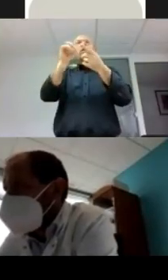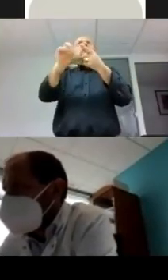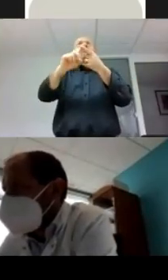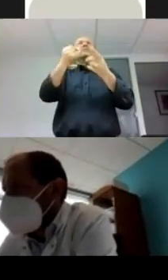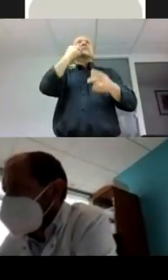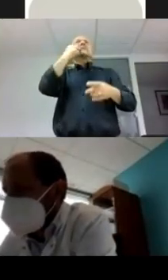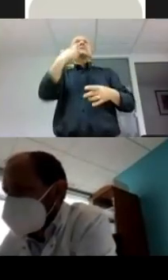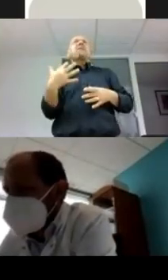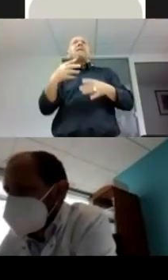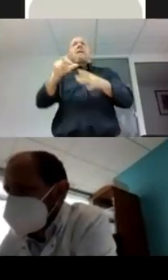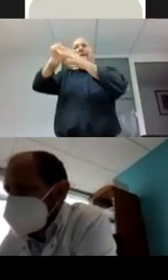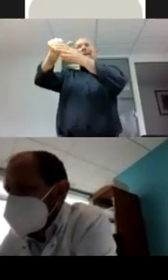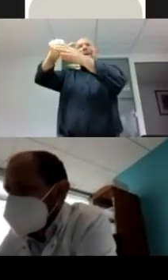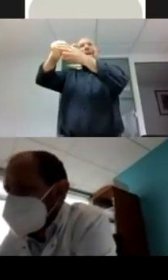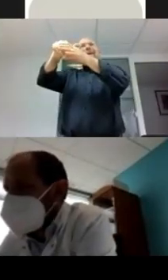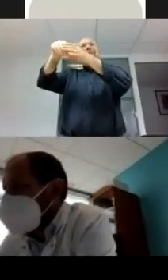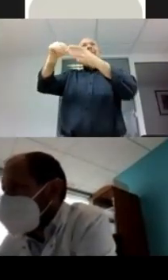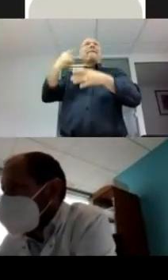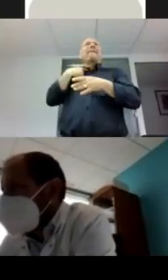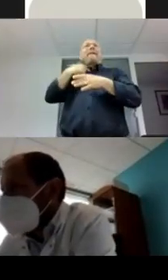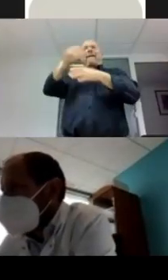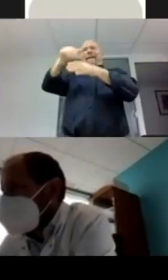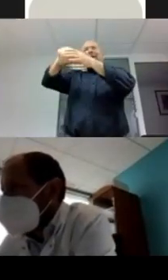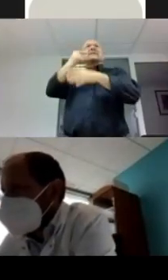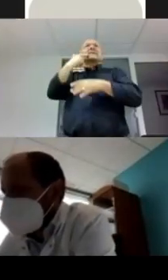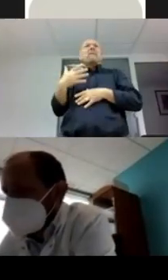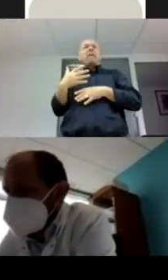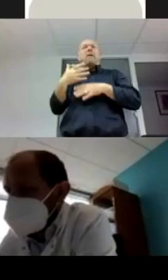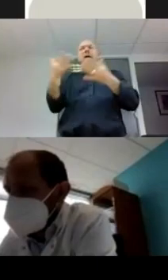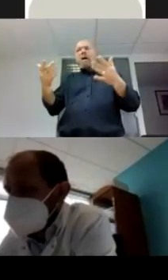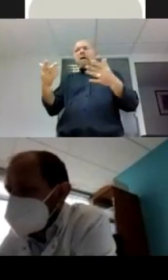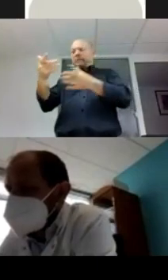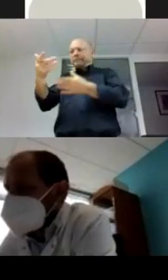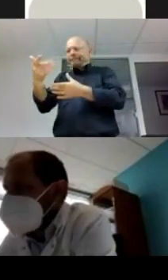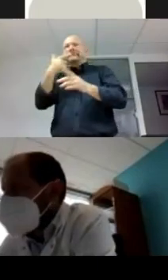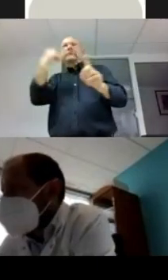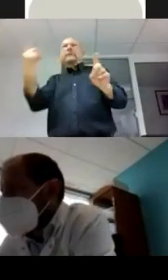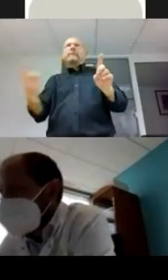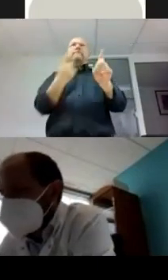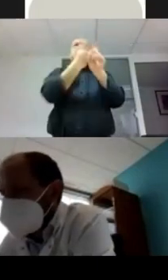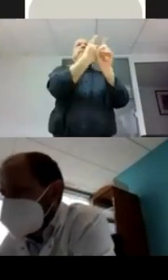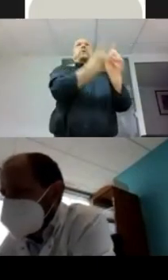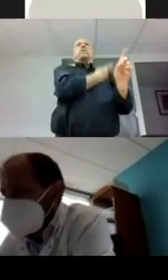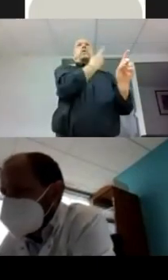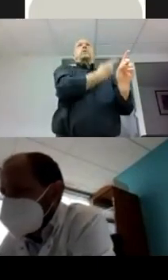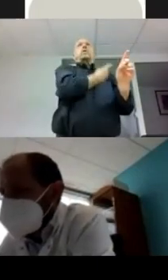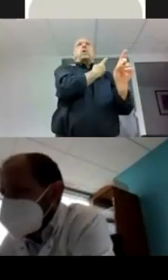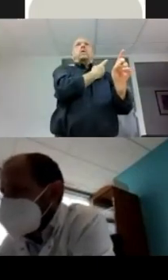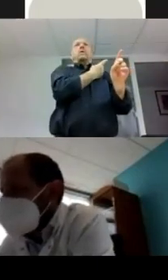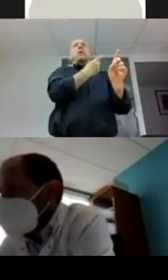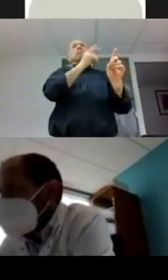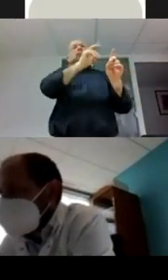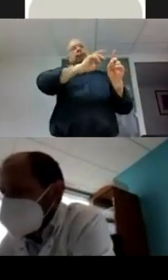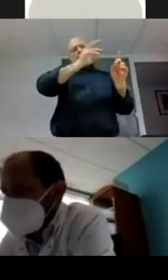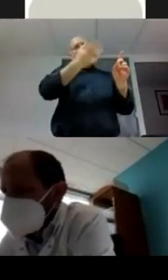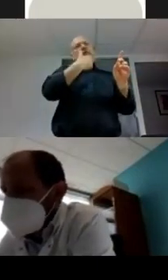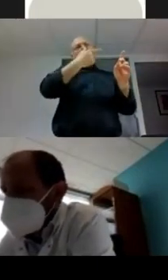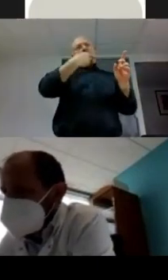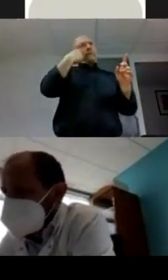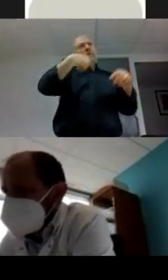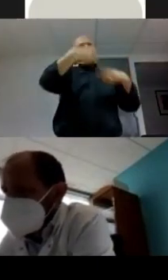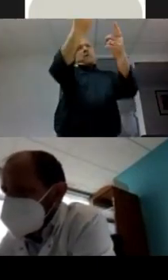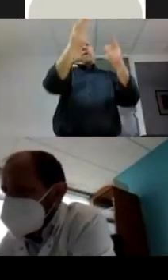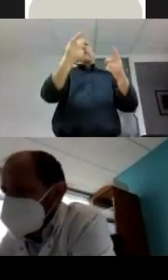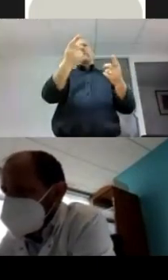du côlon ou du rectum, ça veut dire qu'on a trouvé du sang dans les selles. Donc, à ce moment-là, on revoit son médecin traitant